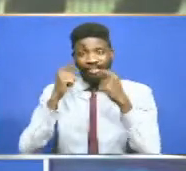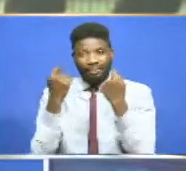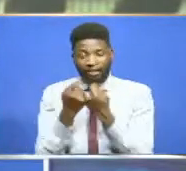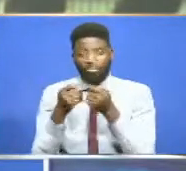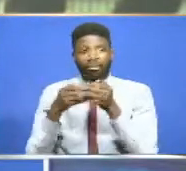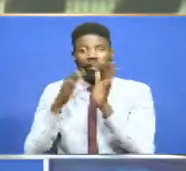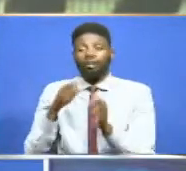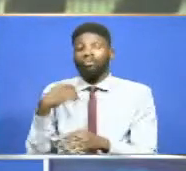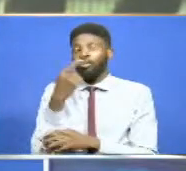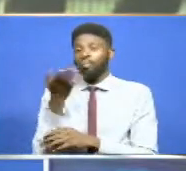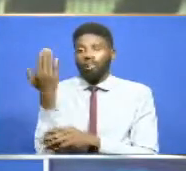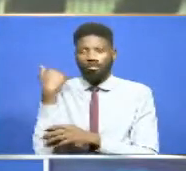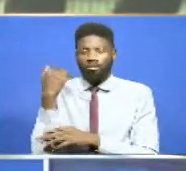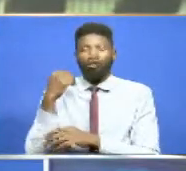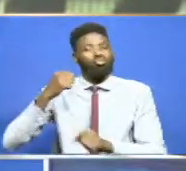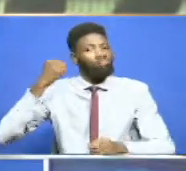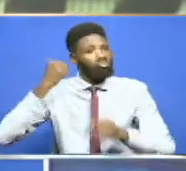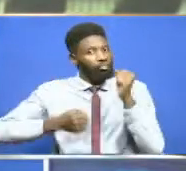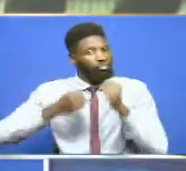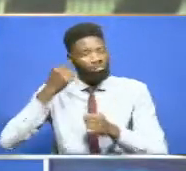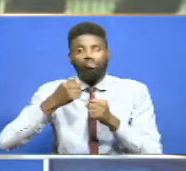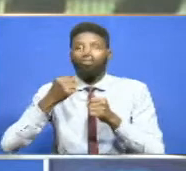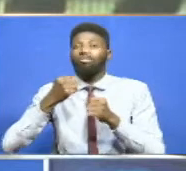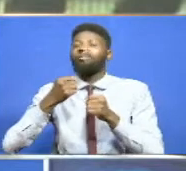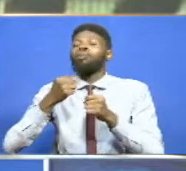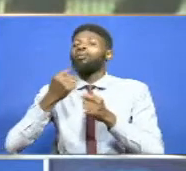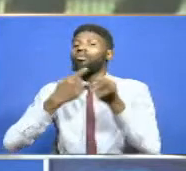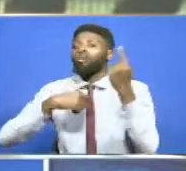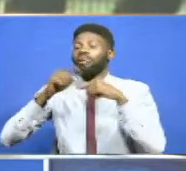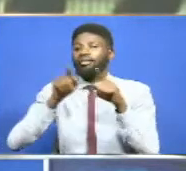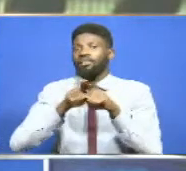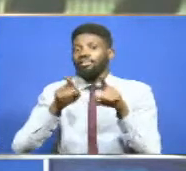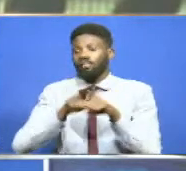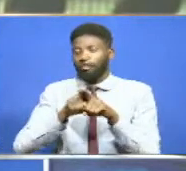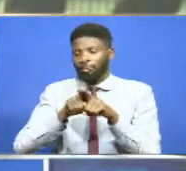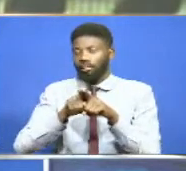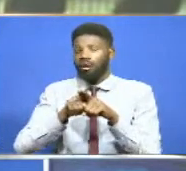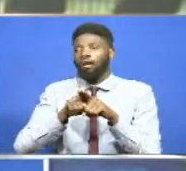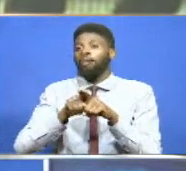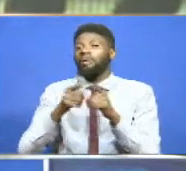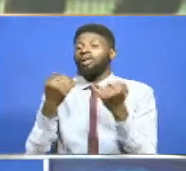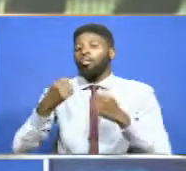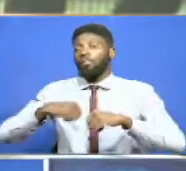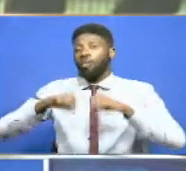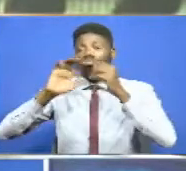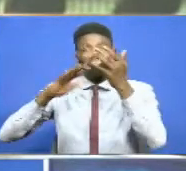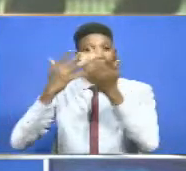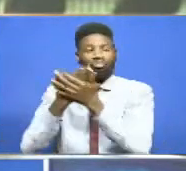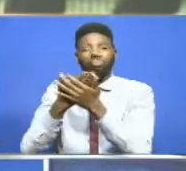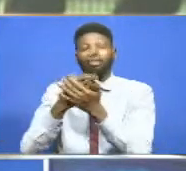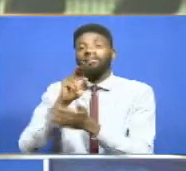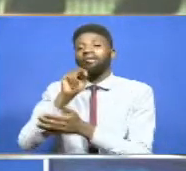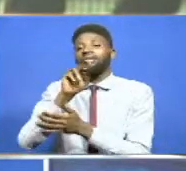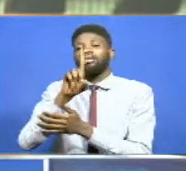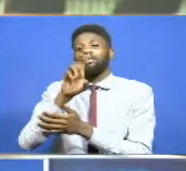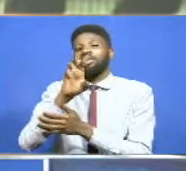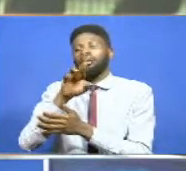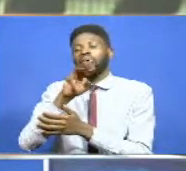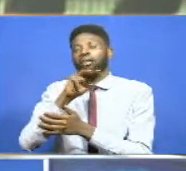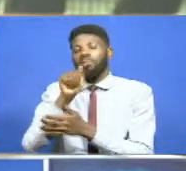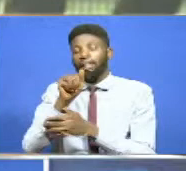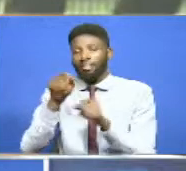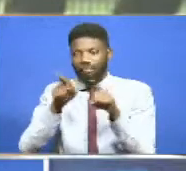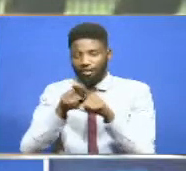bingwa mbio za marathoni na ambaye pia ni naibu kamishna wa Magereza Catherine Dereba, huku Bevlin Lungatso akiwa meneja wa